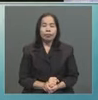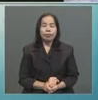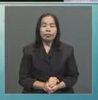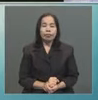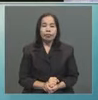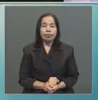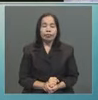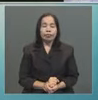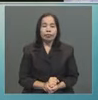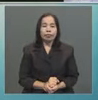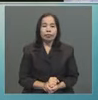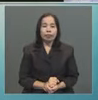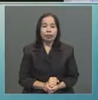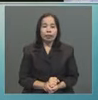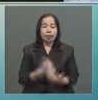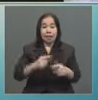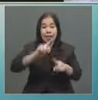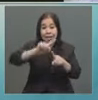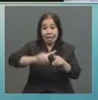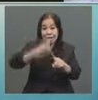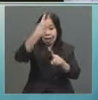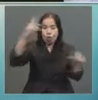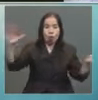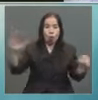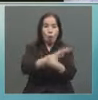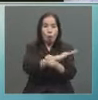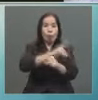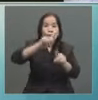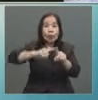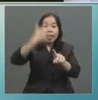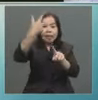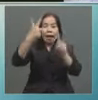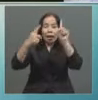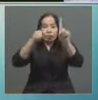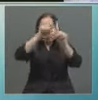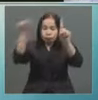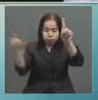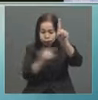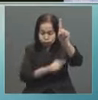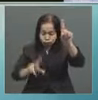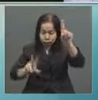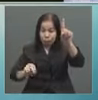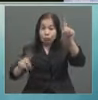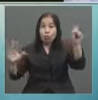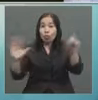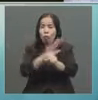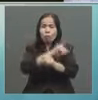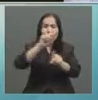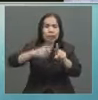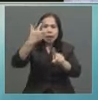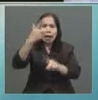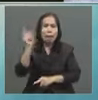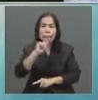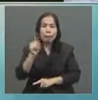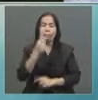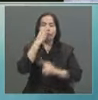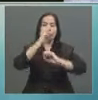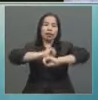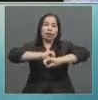าพครบ1เดือนของเดือนมีนาคมนะครับก็จะเห็นเรื่องของ